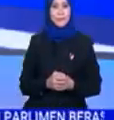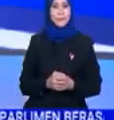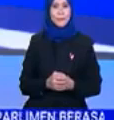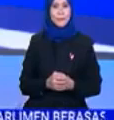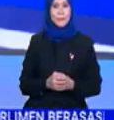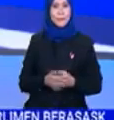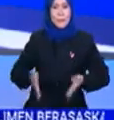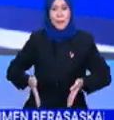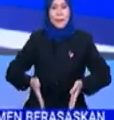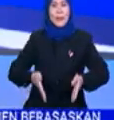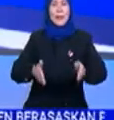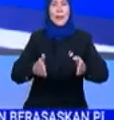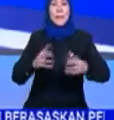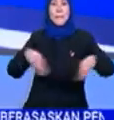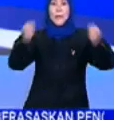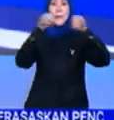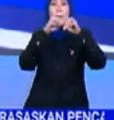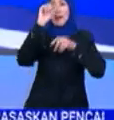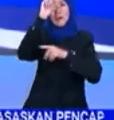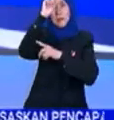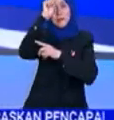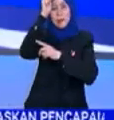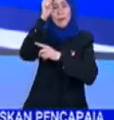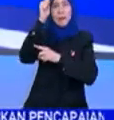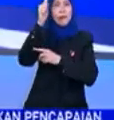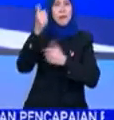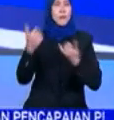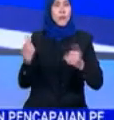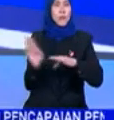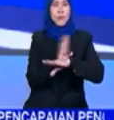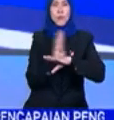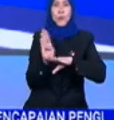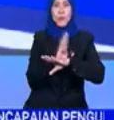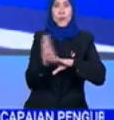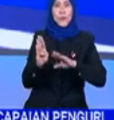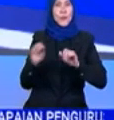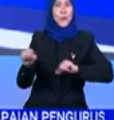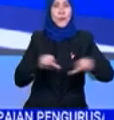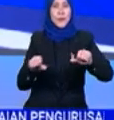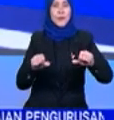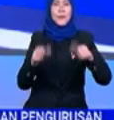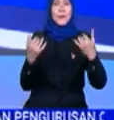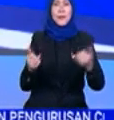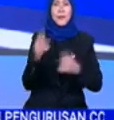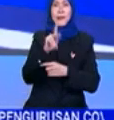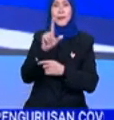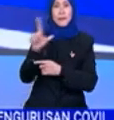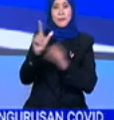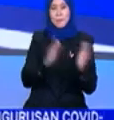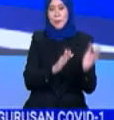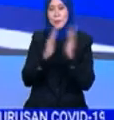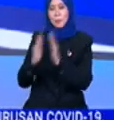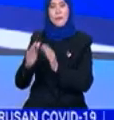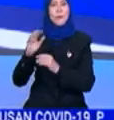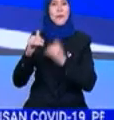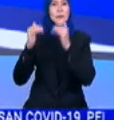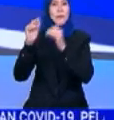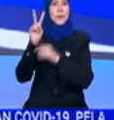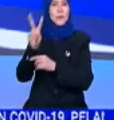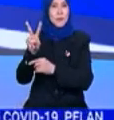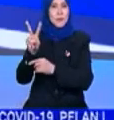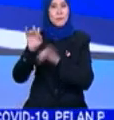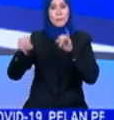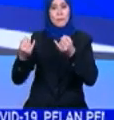Jalan Masjid Linda bule meriah dengan activities jual-beli Lembah Klang beralih ke fasadul pelampung dada